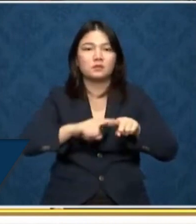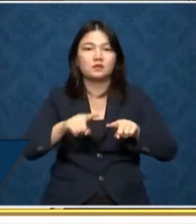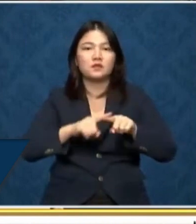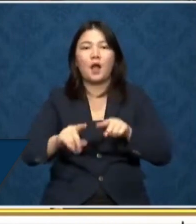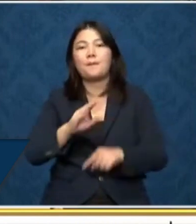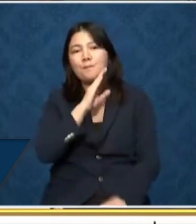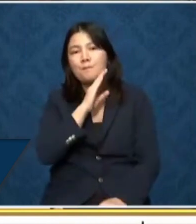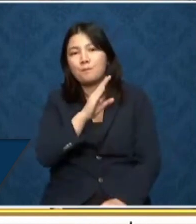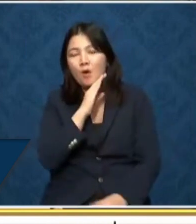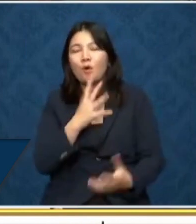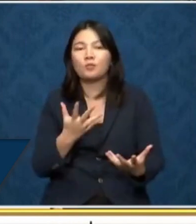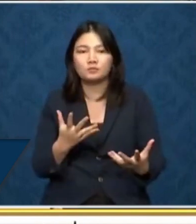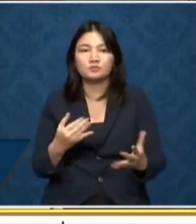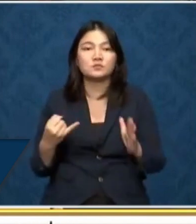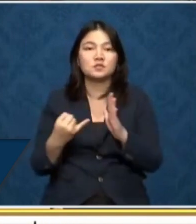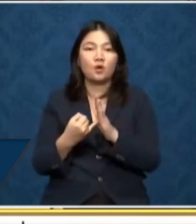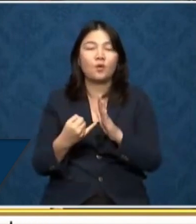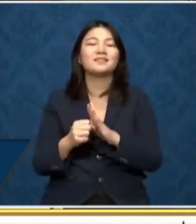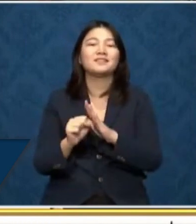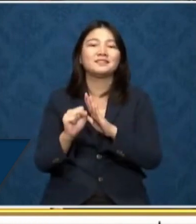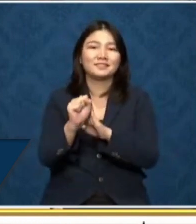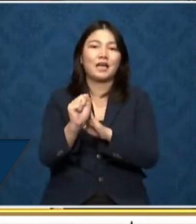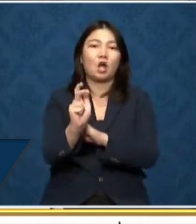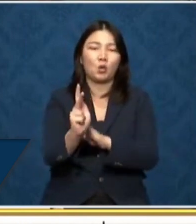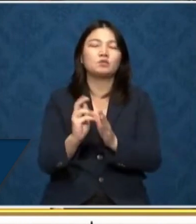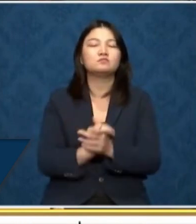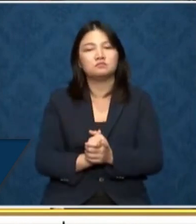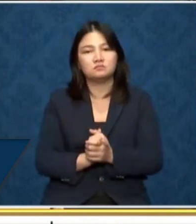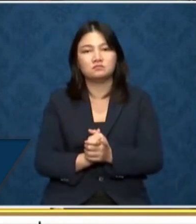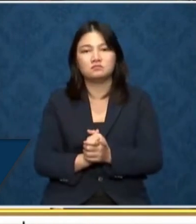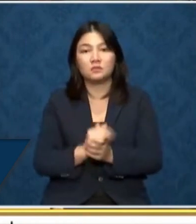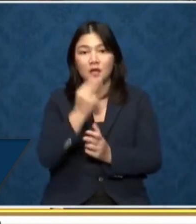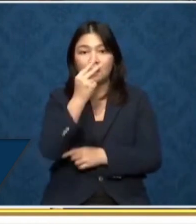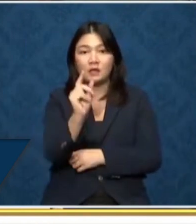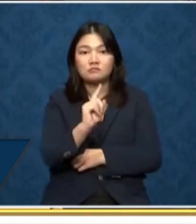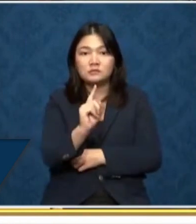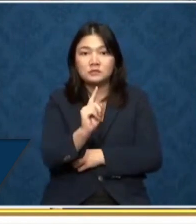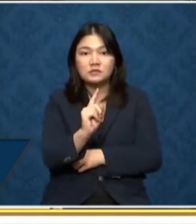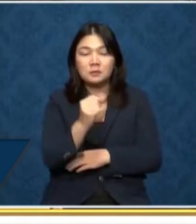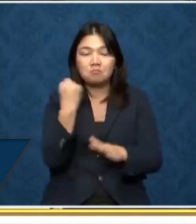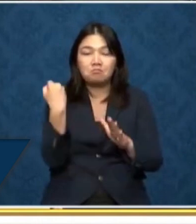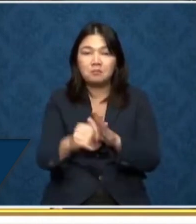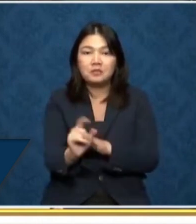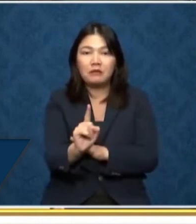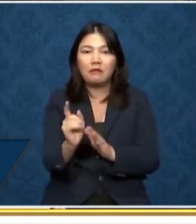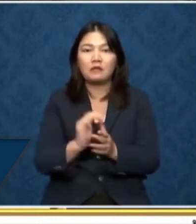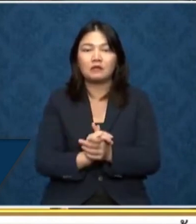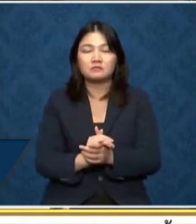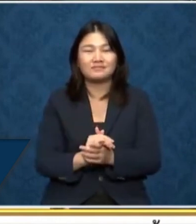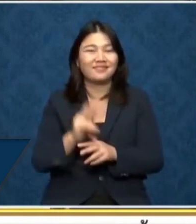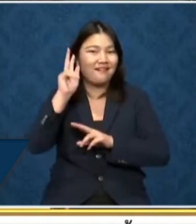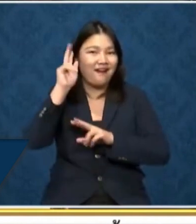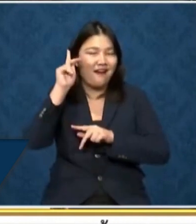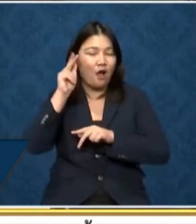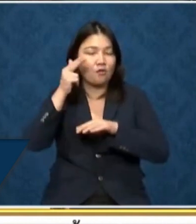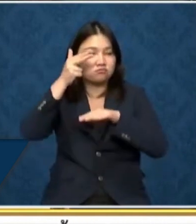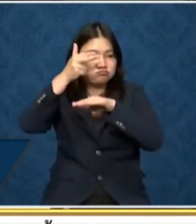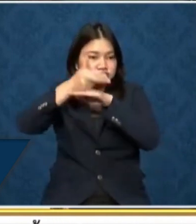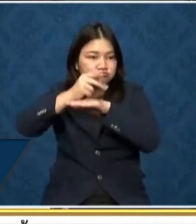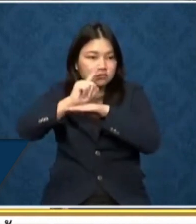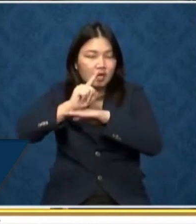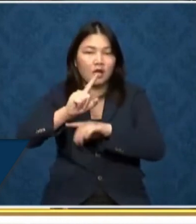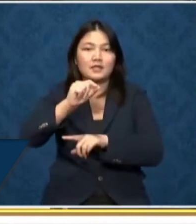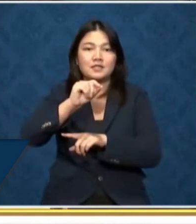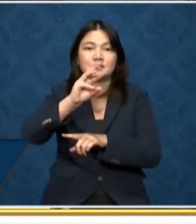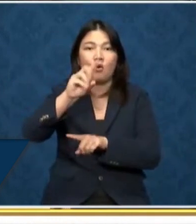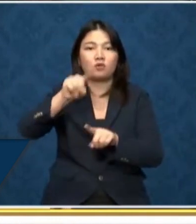ถทิพย์ที่จังหวัดสกลนครโดยมีการเปิดเผยพฤติกรรมการทุจริตดังกล่าวผ่านสื่อมวลชนเมื่อวันที่